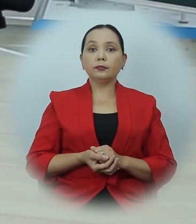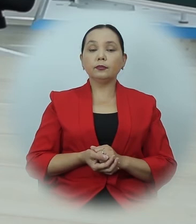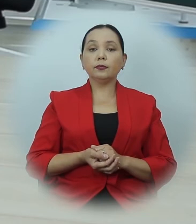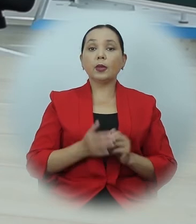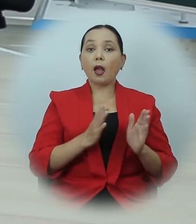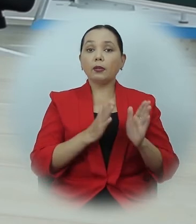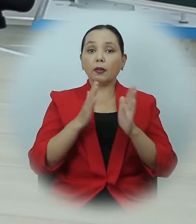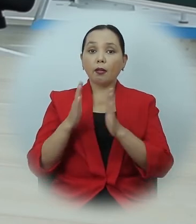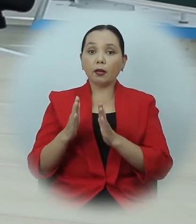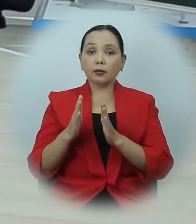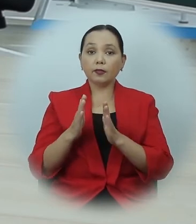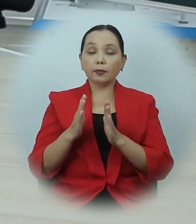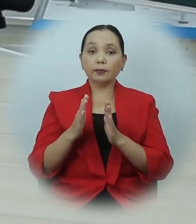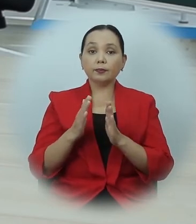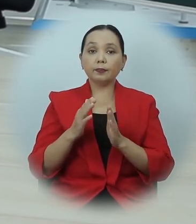Откладываем